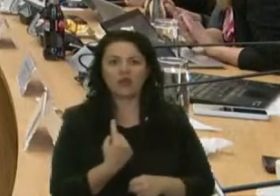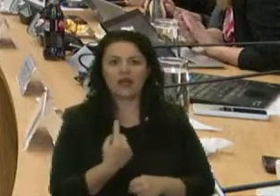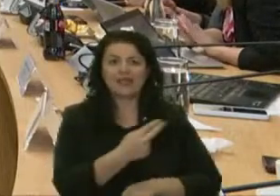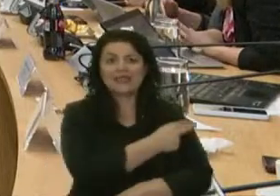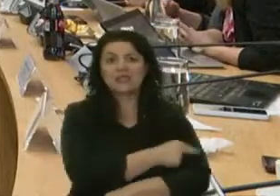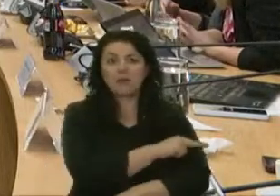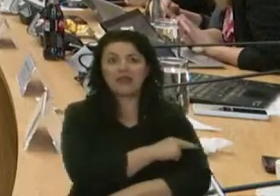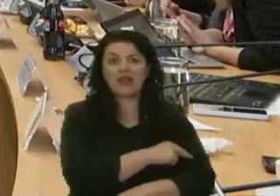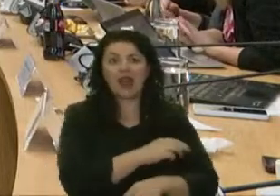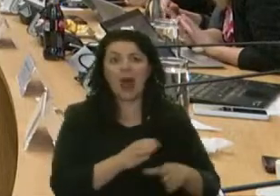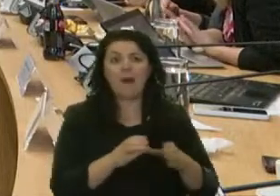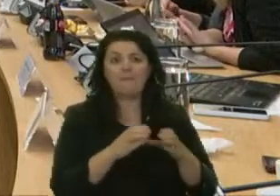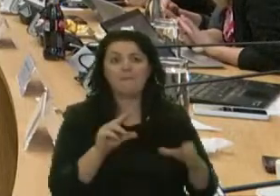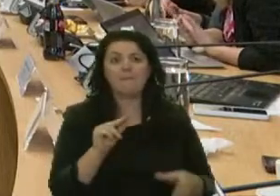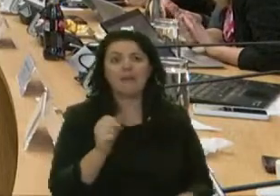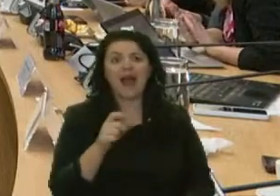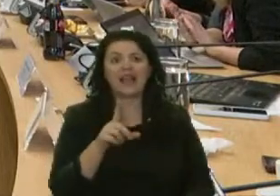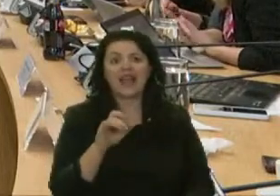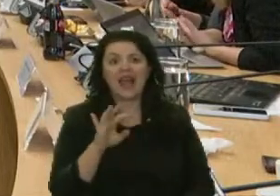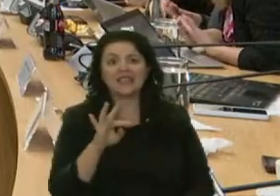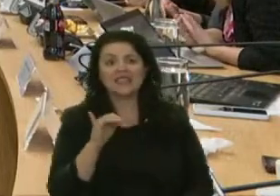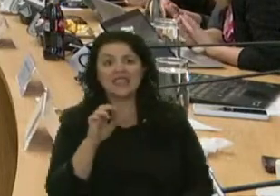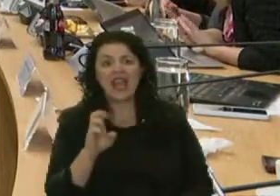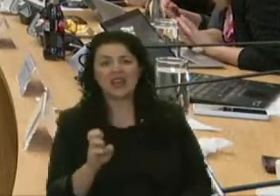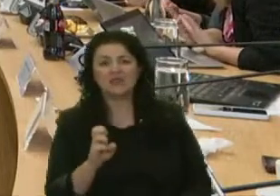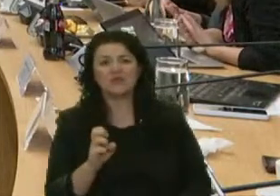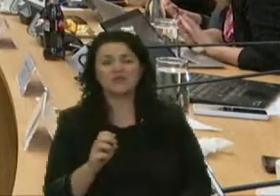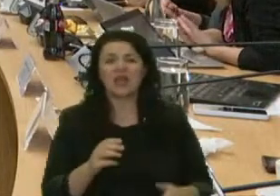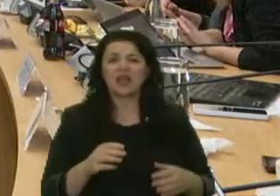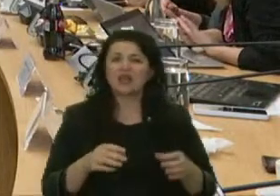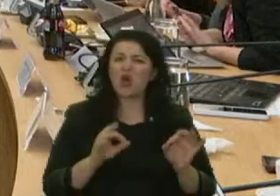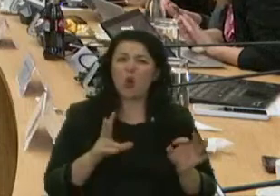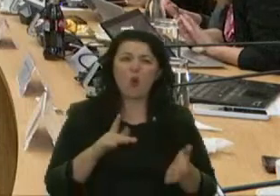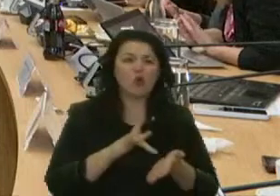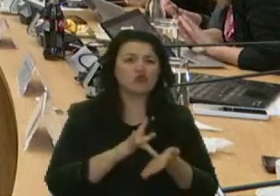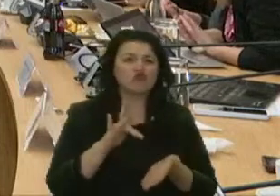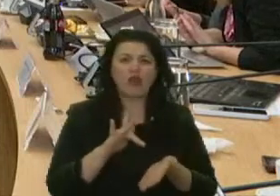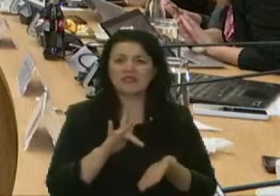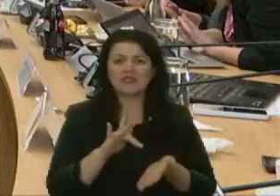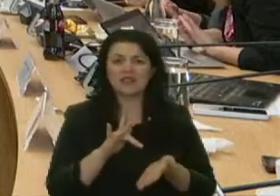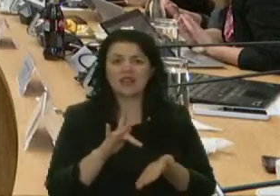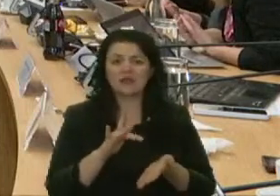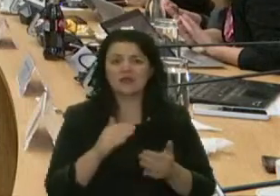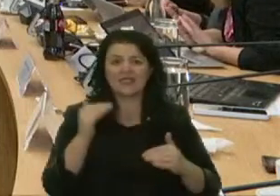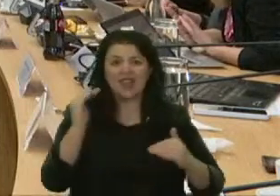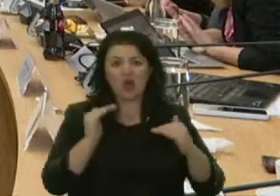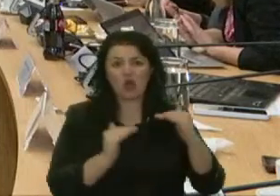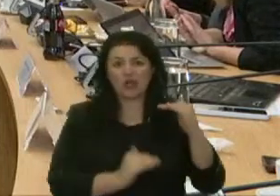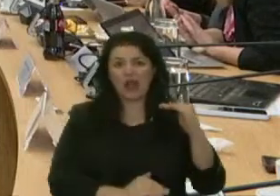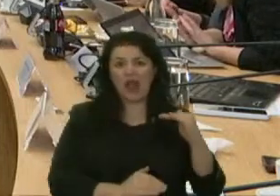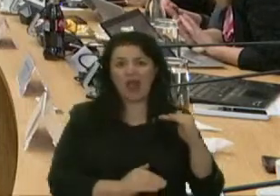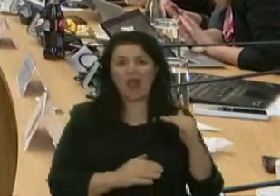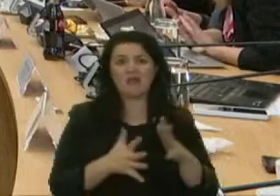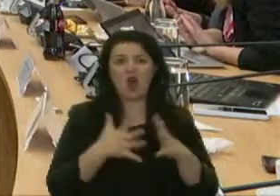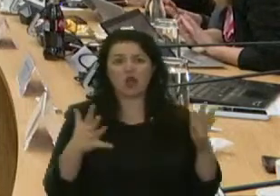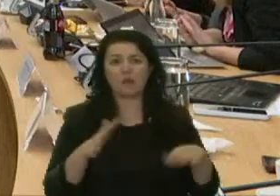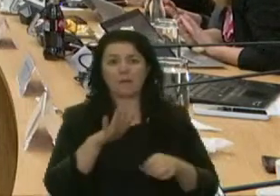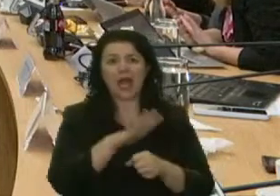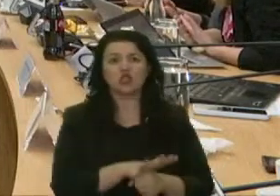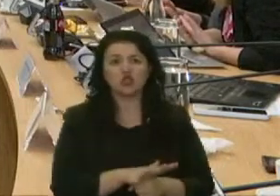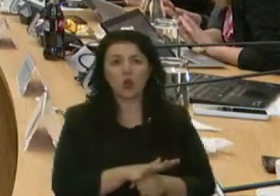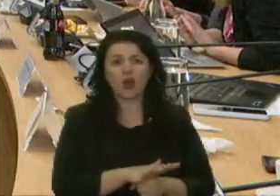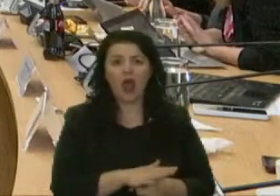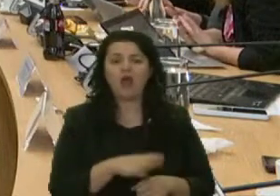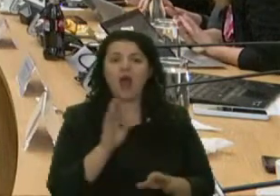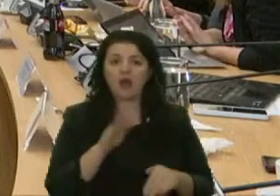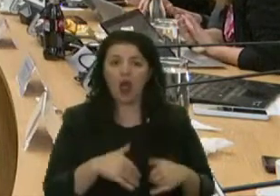spital de paliație în Cluj Napoca este extrem de necesară și urgentă și că ar decongestiona enorm presiunea pe care o au în